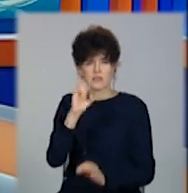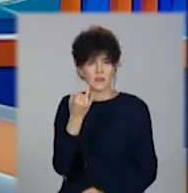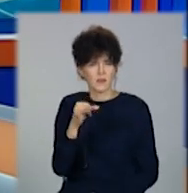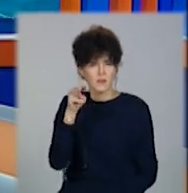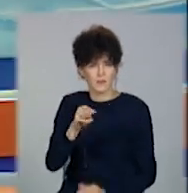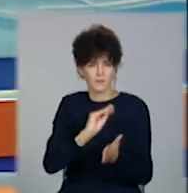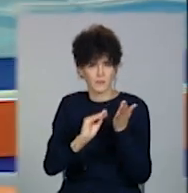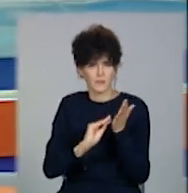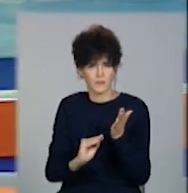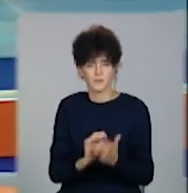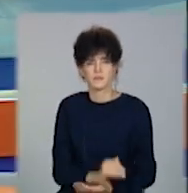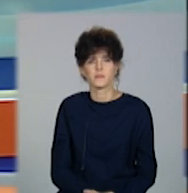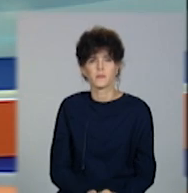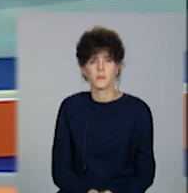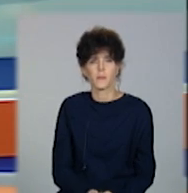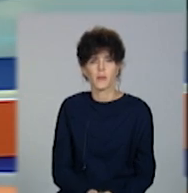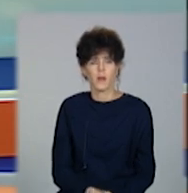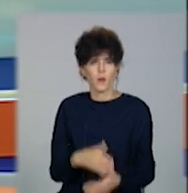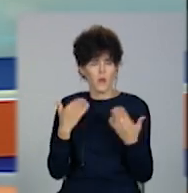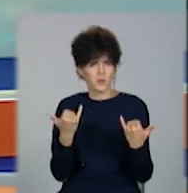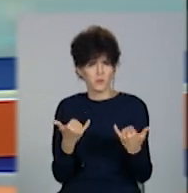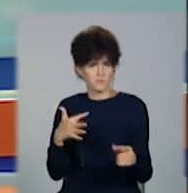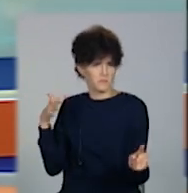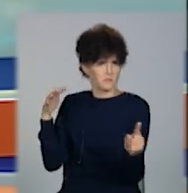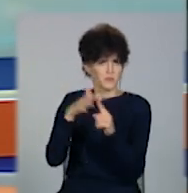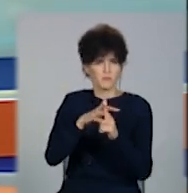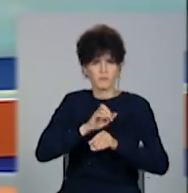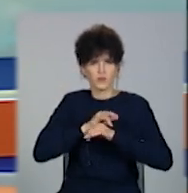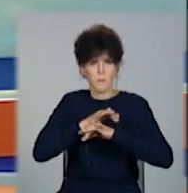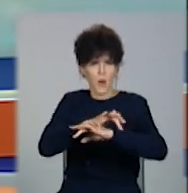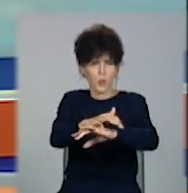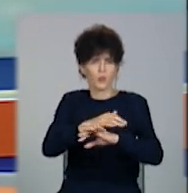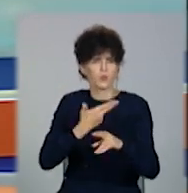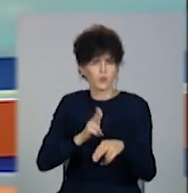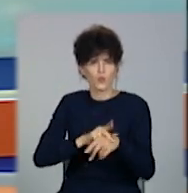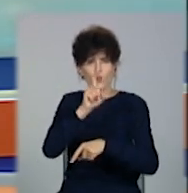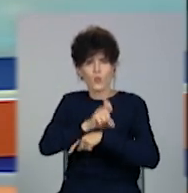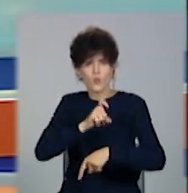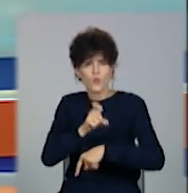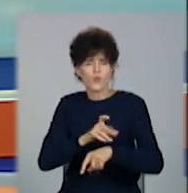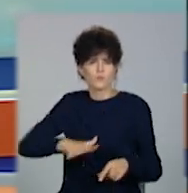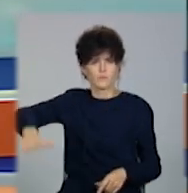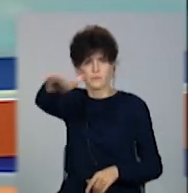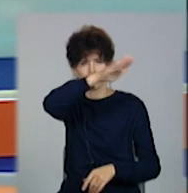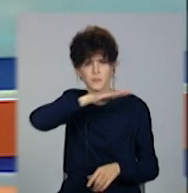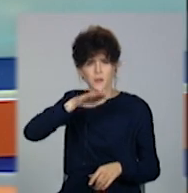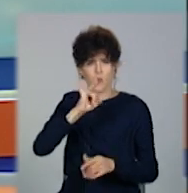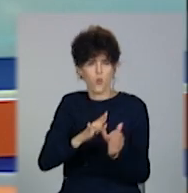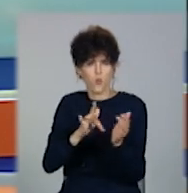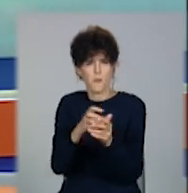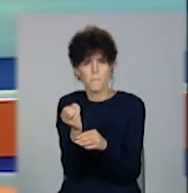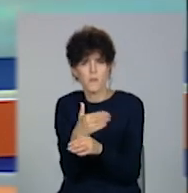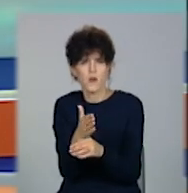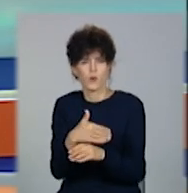thenews.dn.ua. Нашестя величезних павуків на Донеччині. Жителі Маріуполя поширюють світлини та відео з